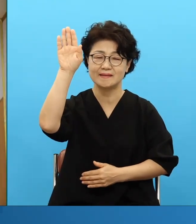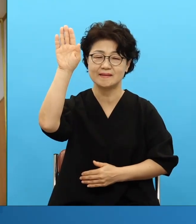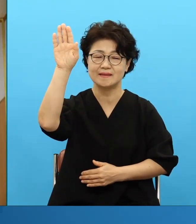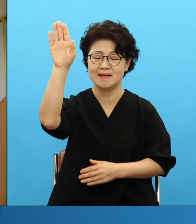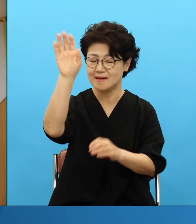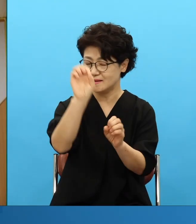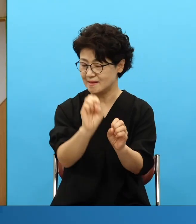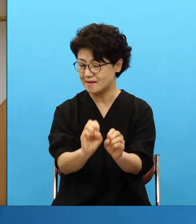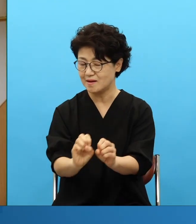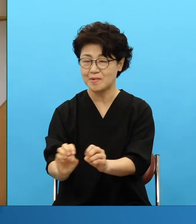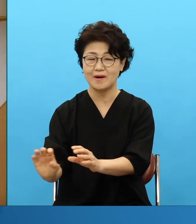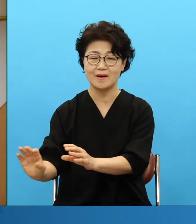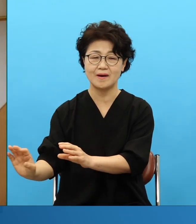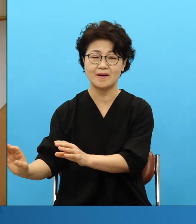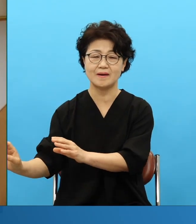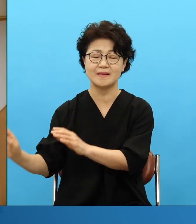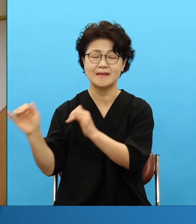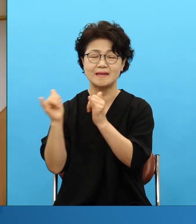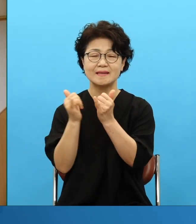미래를